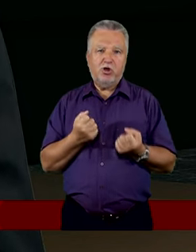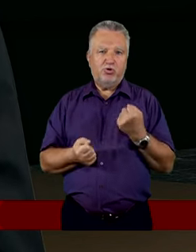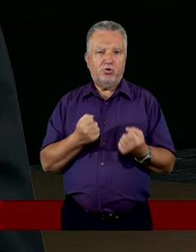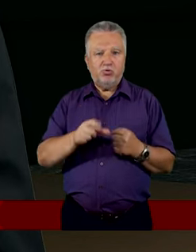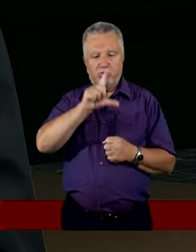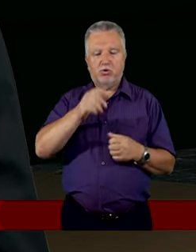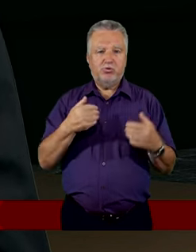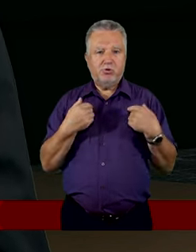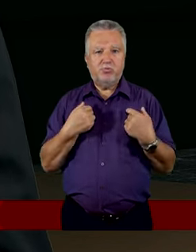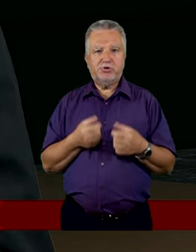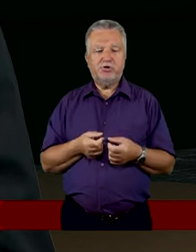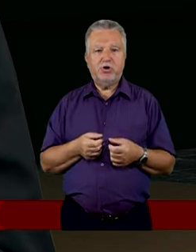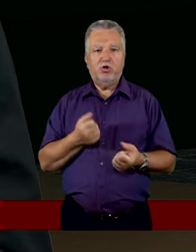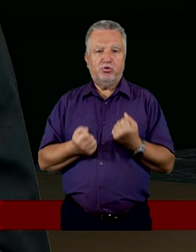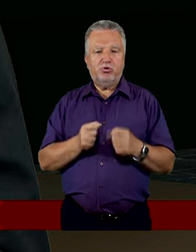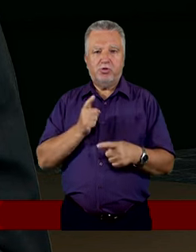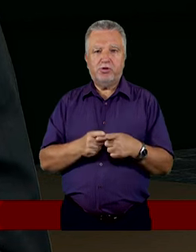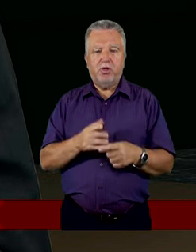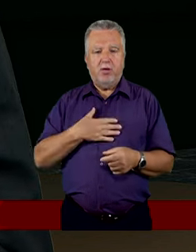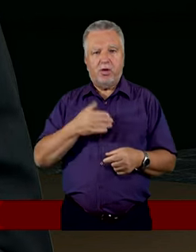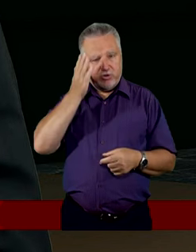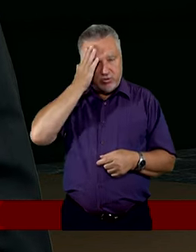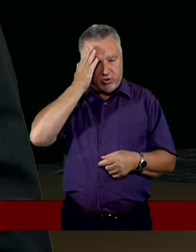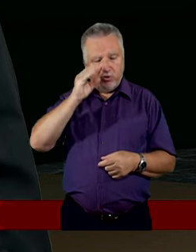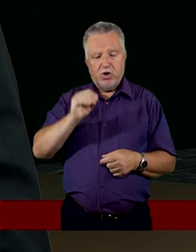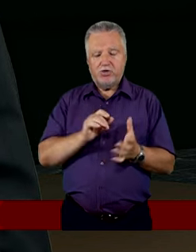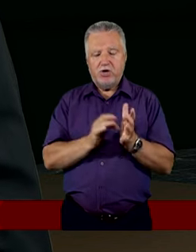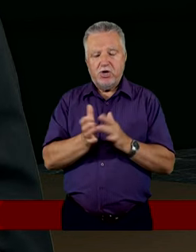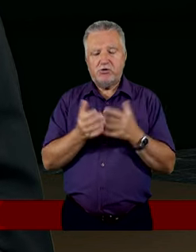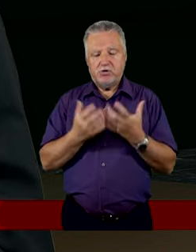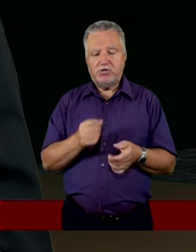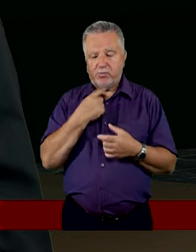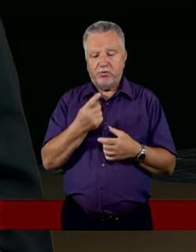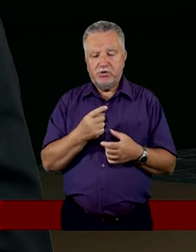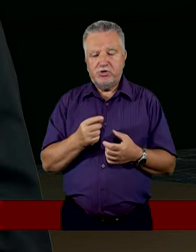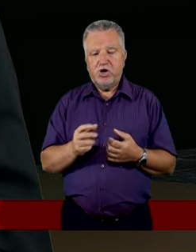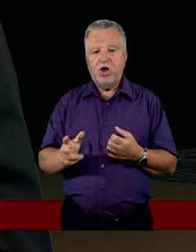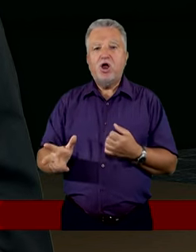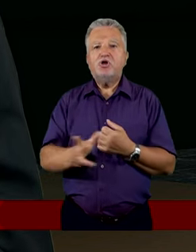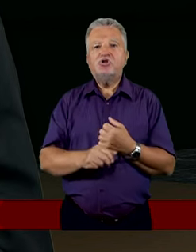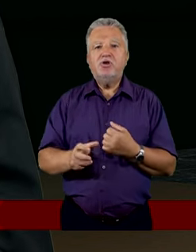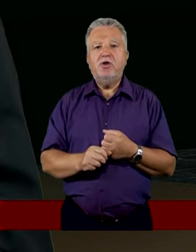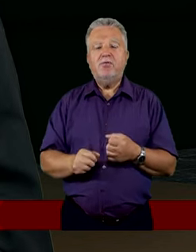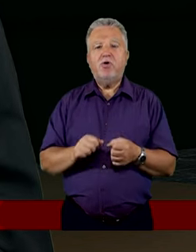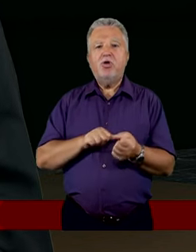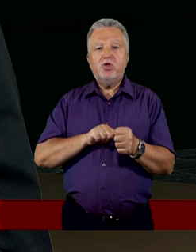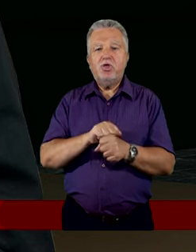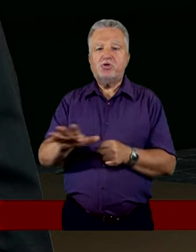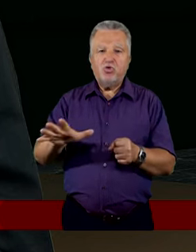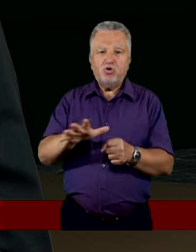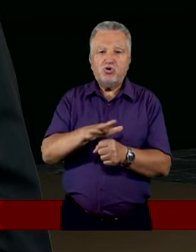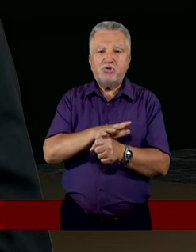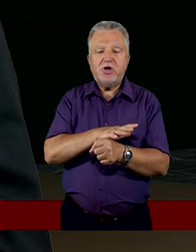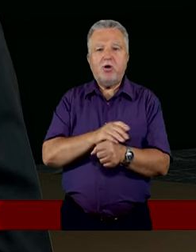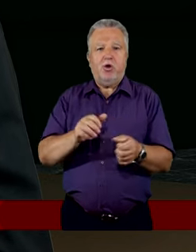żyje, coraz trudniej podejmować decyzje, mamy świadomość, że Pan Jezus też chce powiedzieć, słuchajcie, żniwo dojrzało i że warto, że ludzie